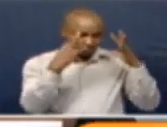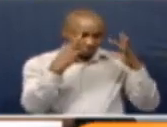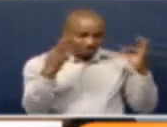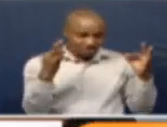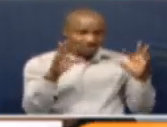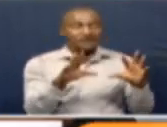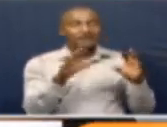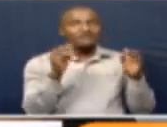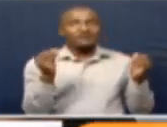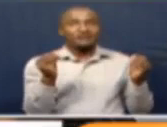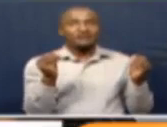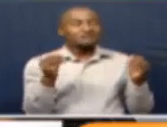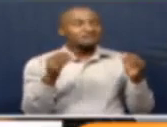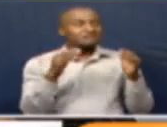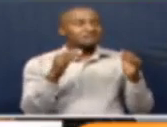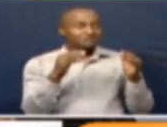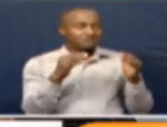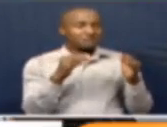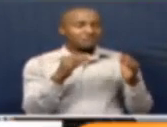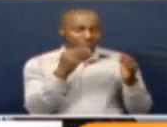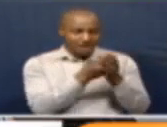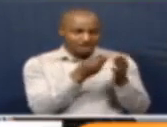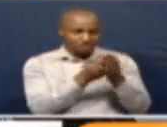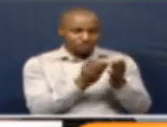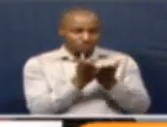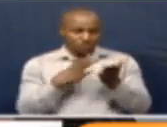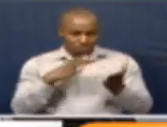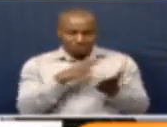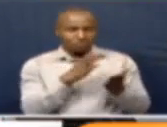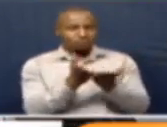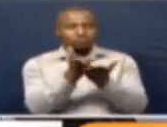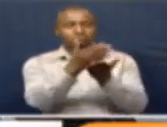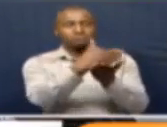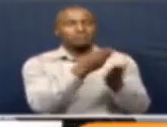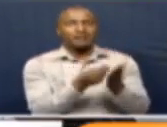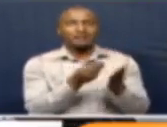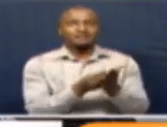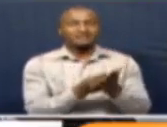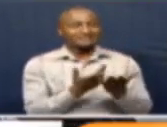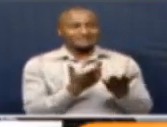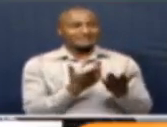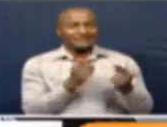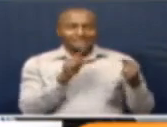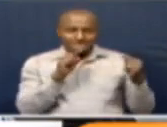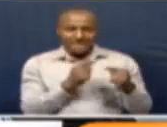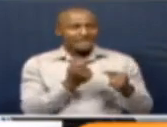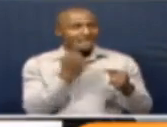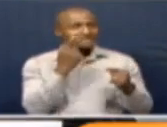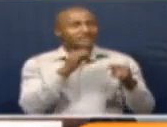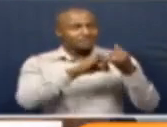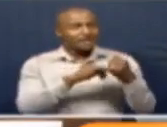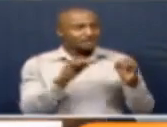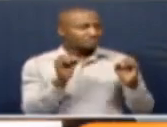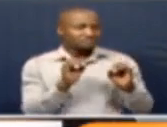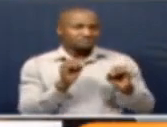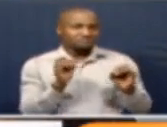kwamba mwanamume anachangiwa. Kweli. Anapochangiwa hasikii uchungu wa ile pesa kuoa, kama kwamba